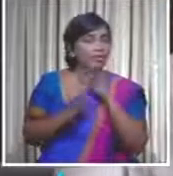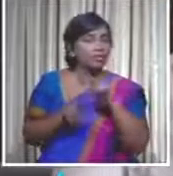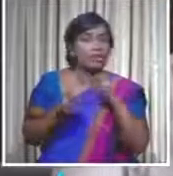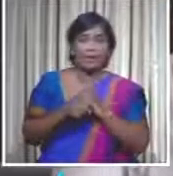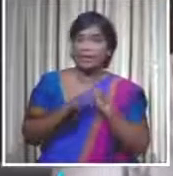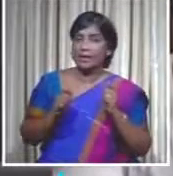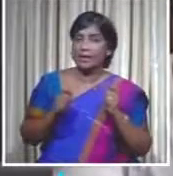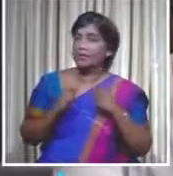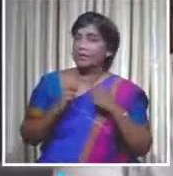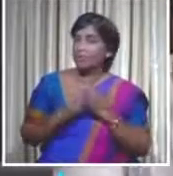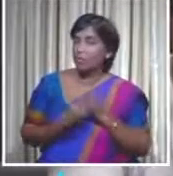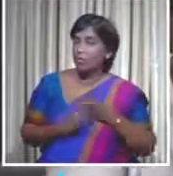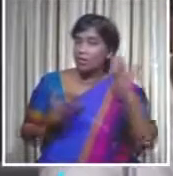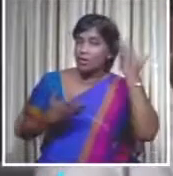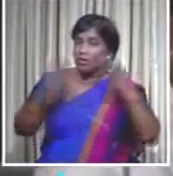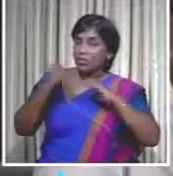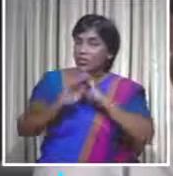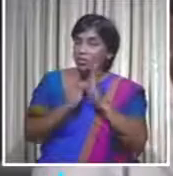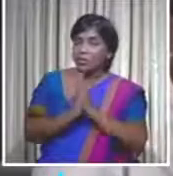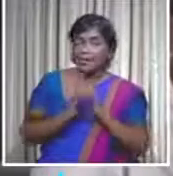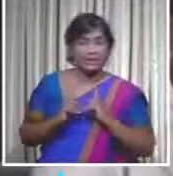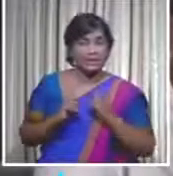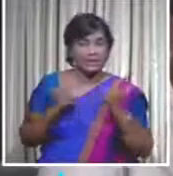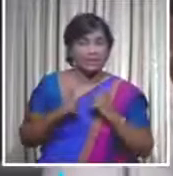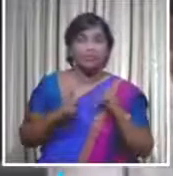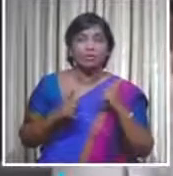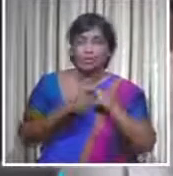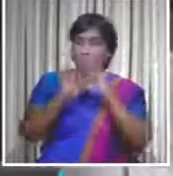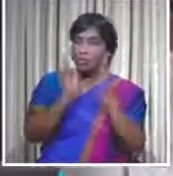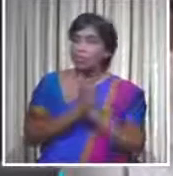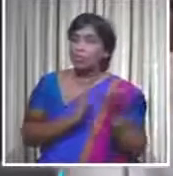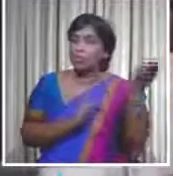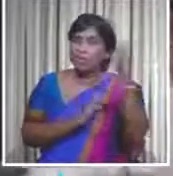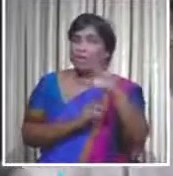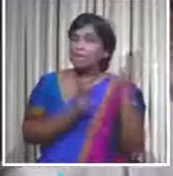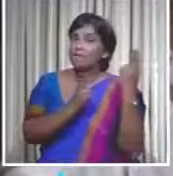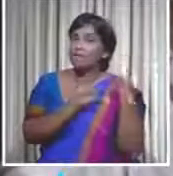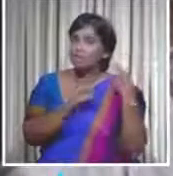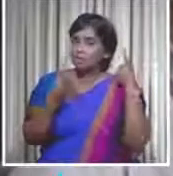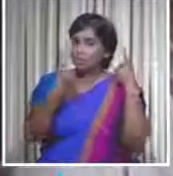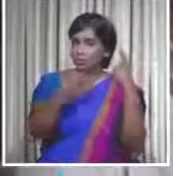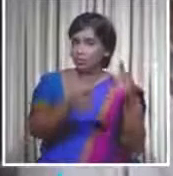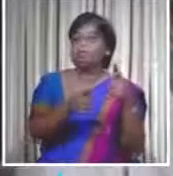ගෑස් පිපිරලා මැරෙන හැම ජීවිතයකටම තමුන්නාන්සලා